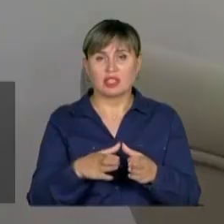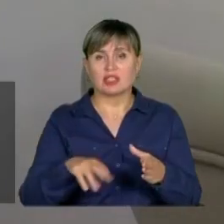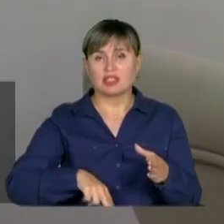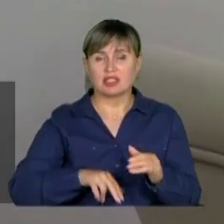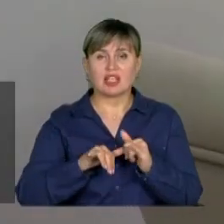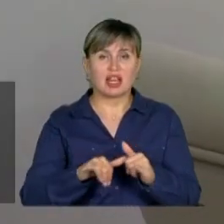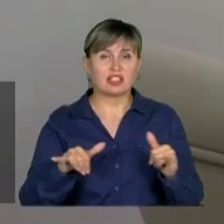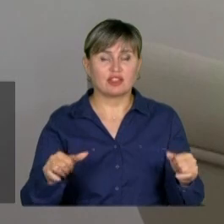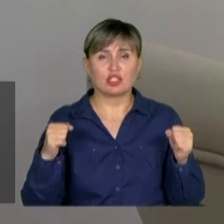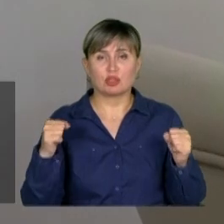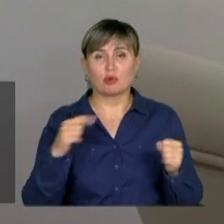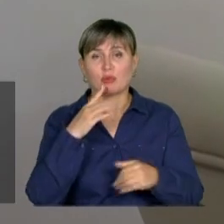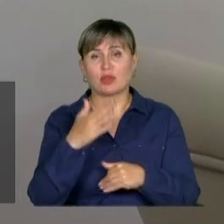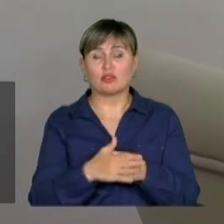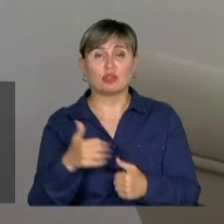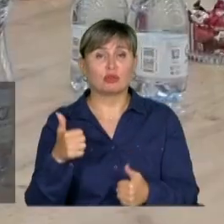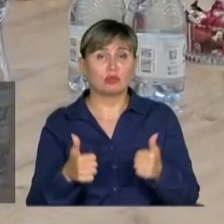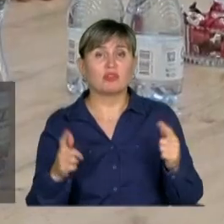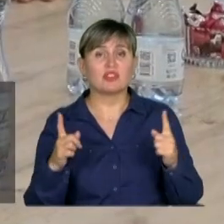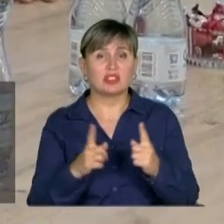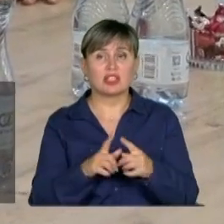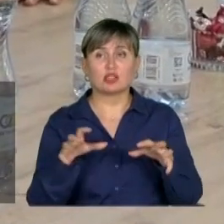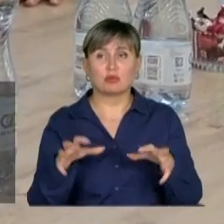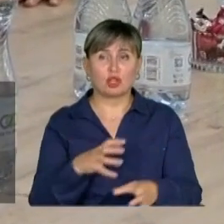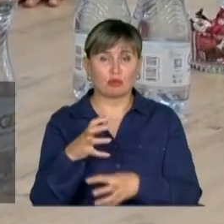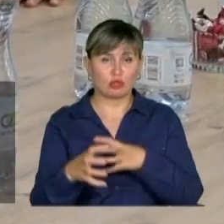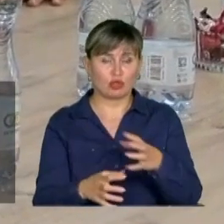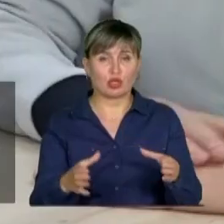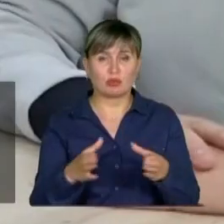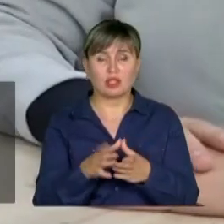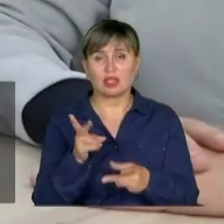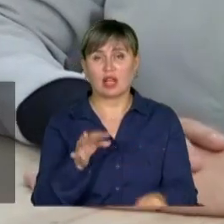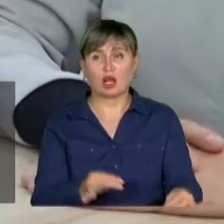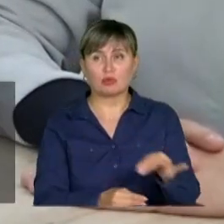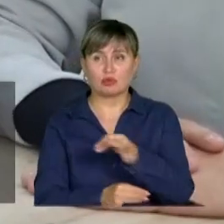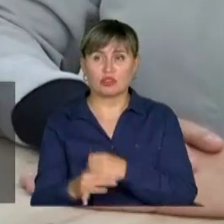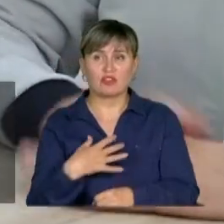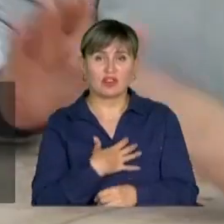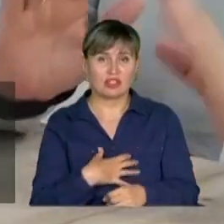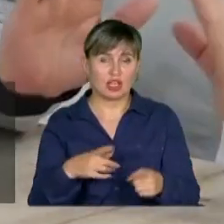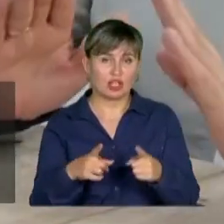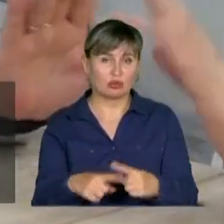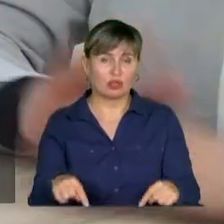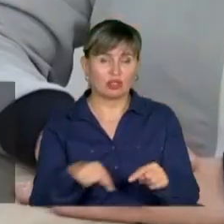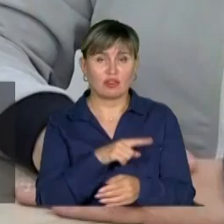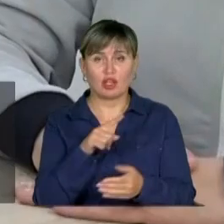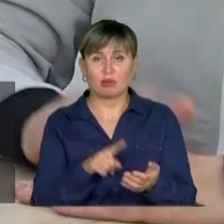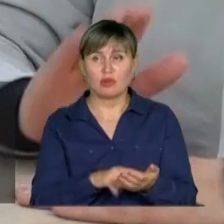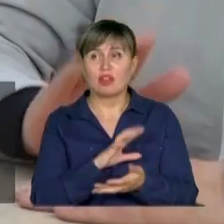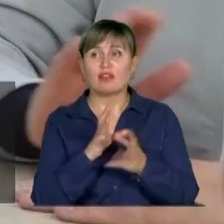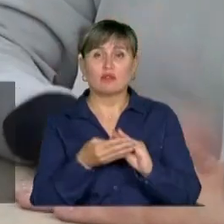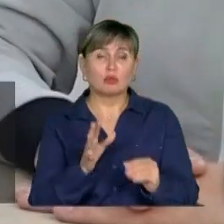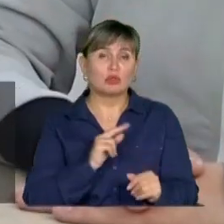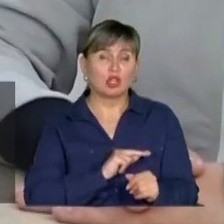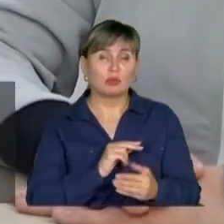развития спорта. В преддверии турнира он встретился с президентом Международного комитета для обсуждения ключевых организационных вопросов. Всего будут